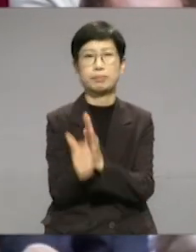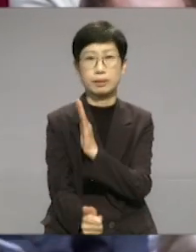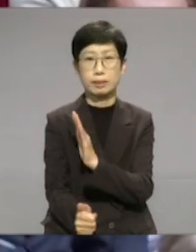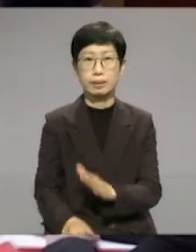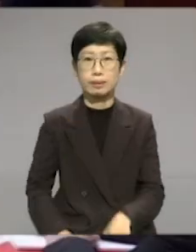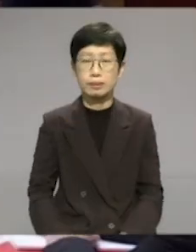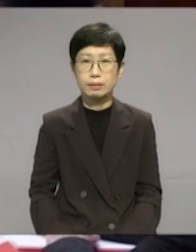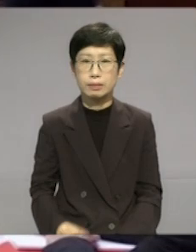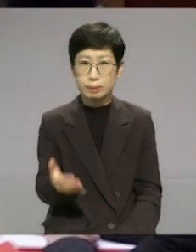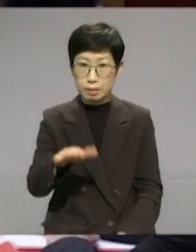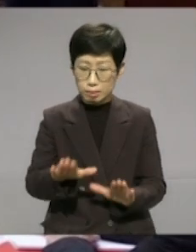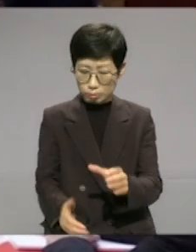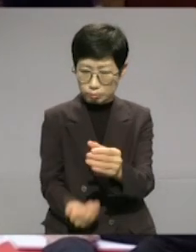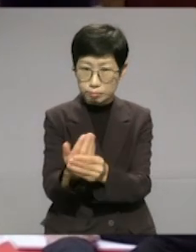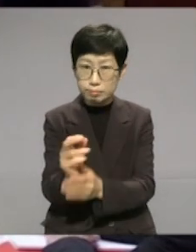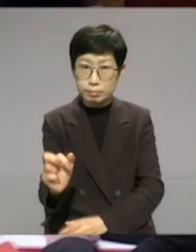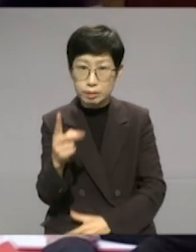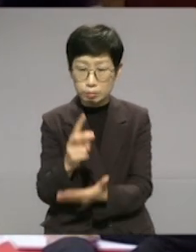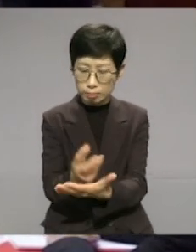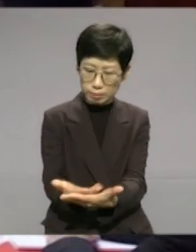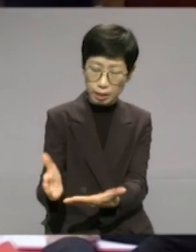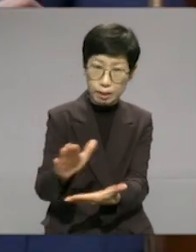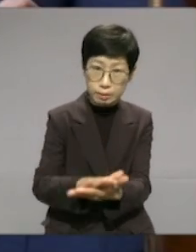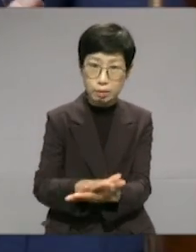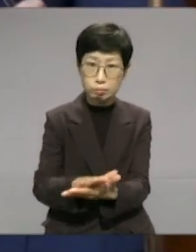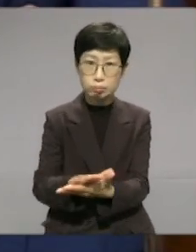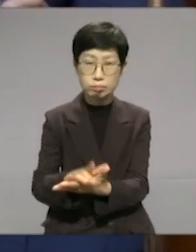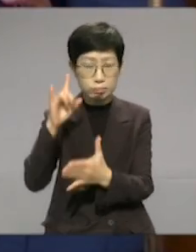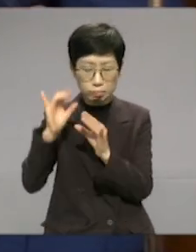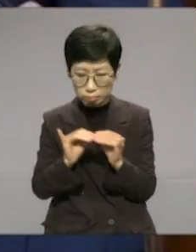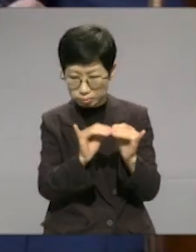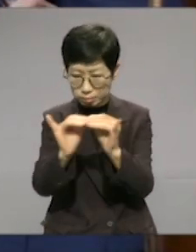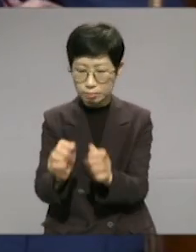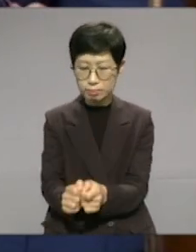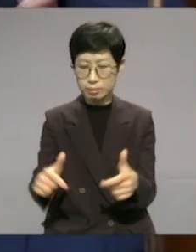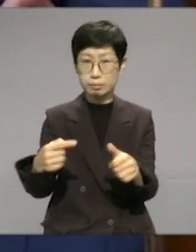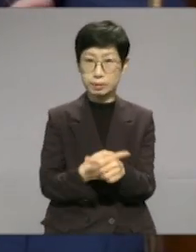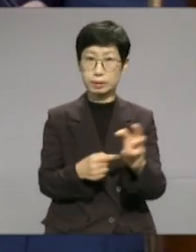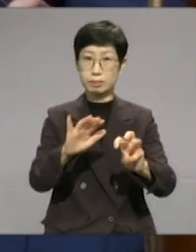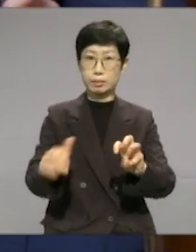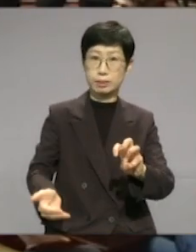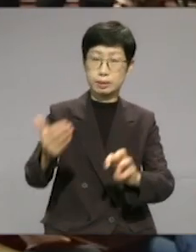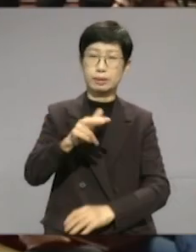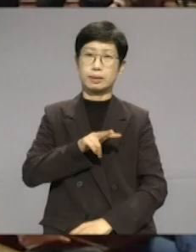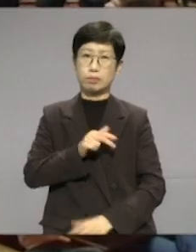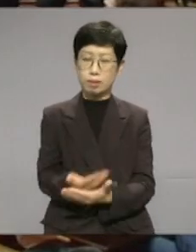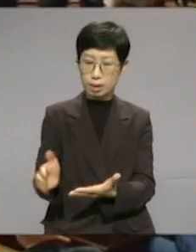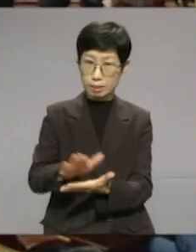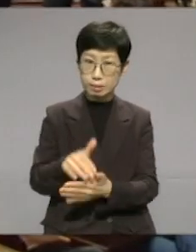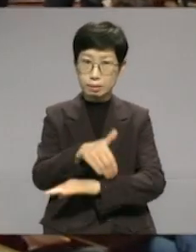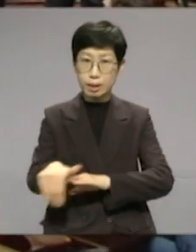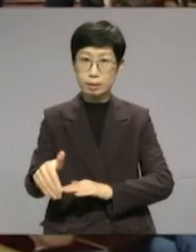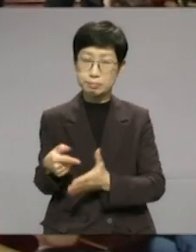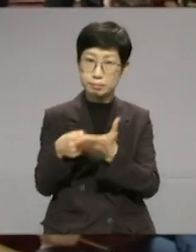못했습니다 하지만 이번 사건으로 법개정에 대한 사회적 공감대가 커지며 30명이 넘는 의원들이 개정한 발휘를